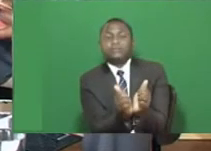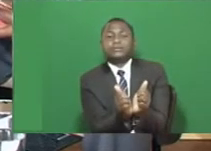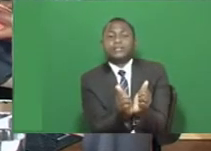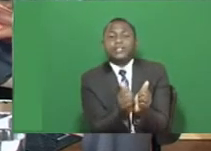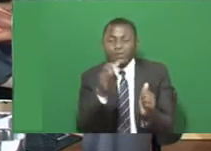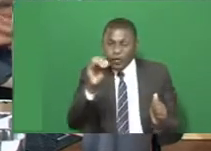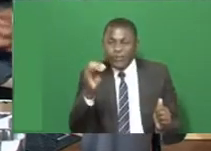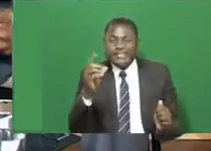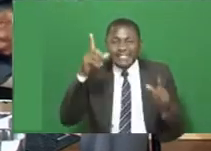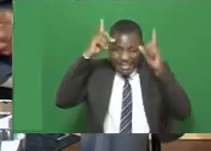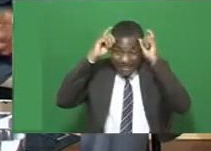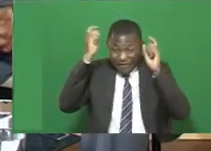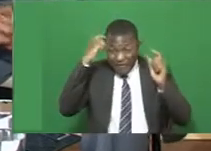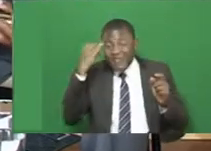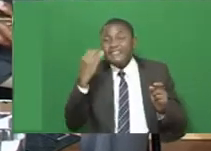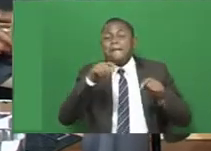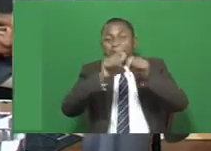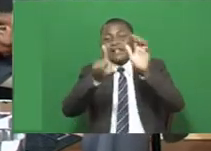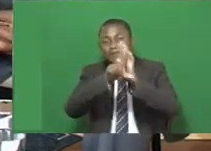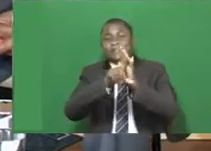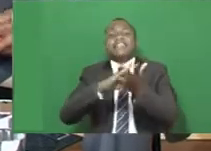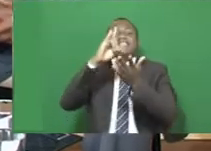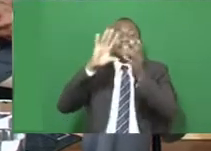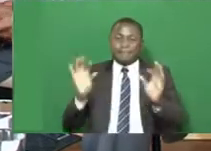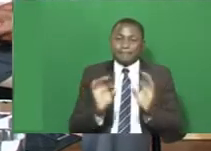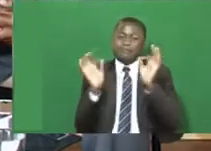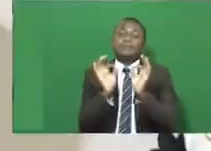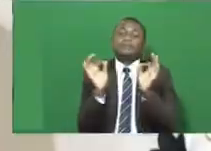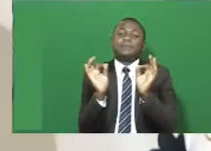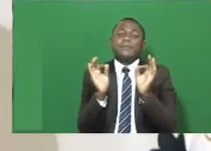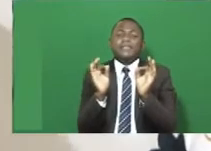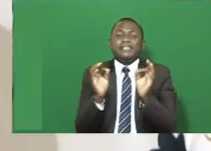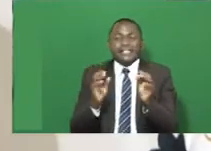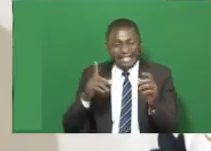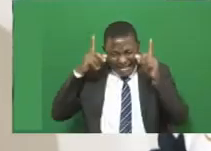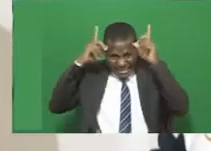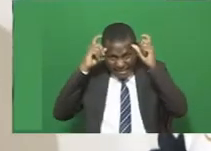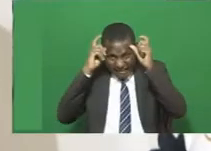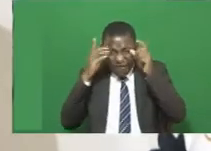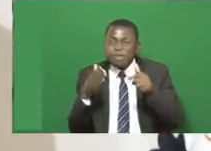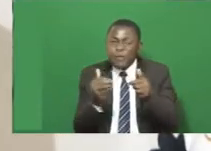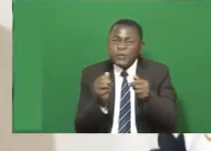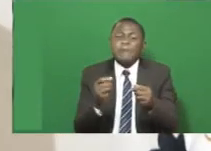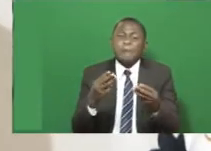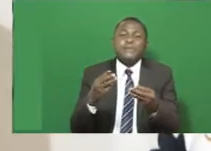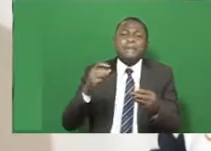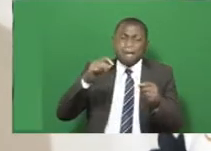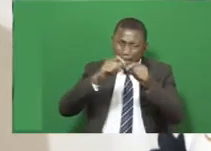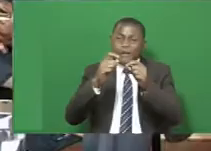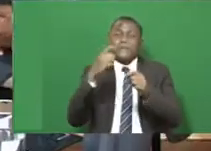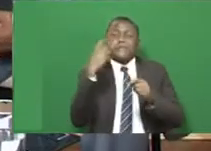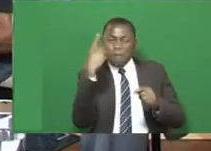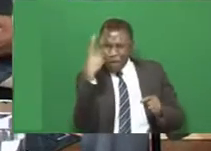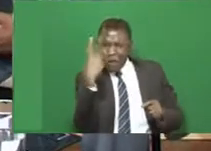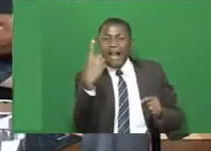Kutitika chukora, atiende kuchaenda wachaidi. Ya, anotoziziva. Ende, chiku yungamari wana satani. Kuchukora, wani